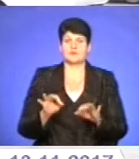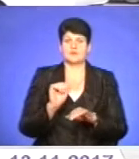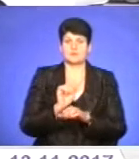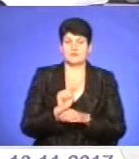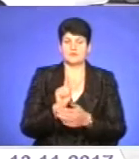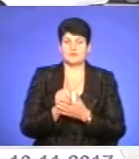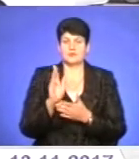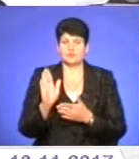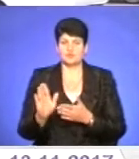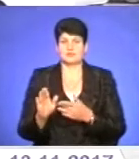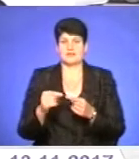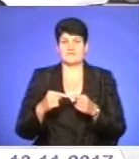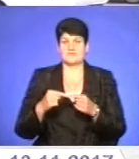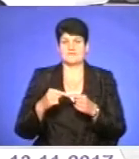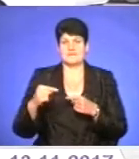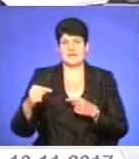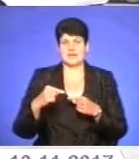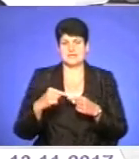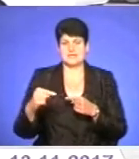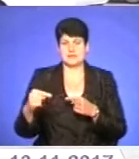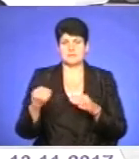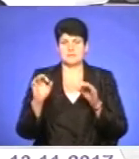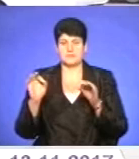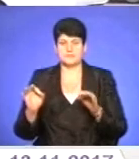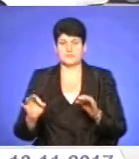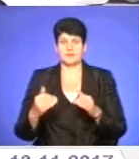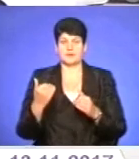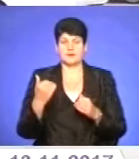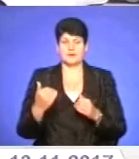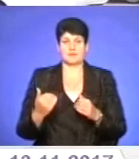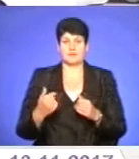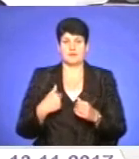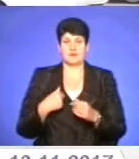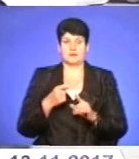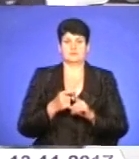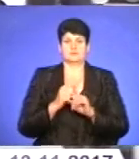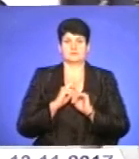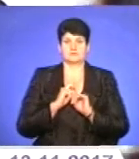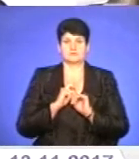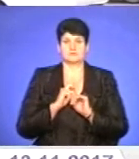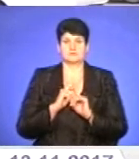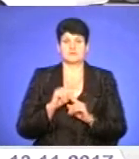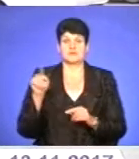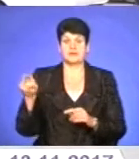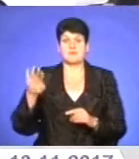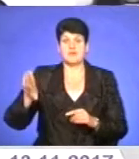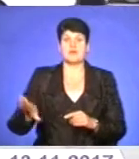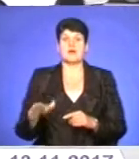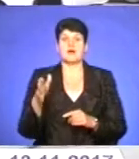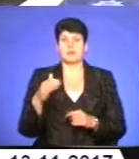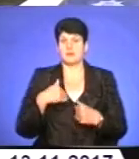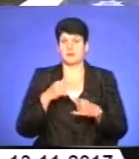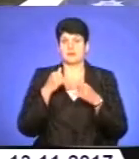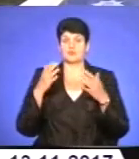має бути відповідна відстань між бордюром і вашим транспортним засобом. А в них от відмовка така, що там яма, я не